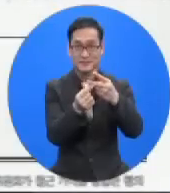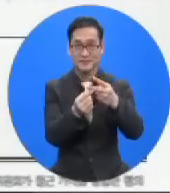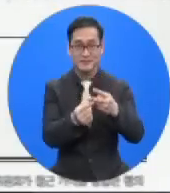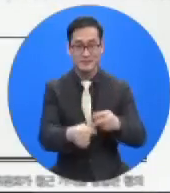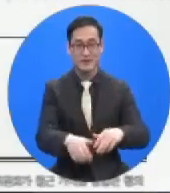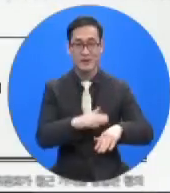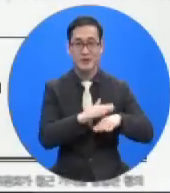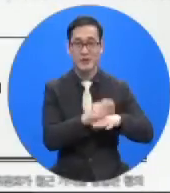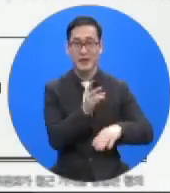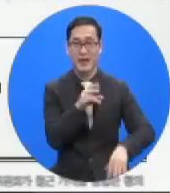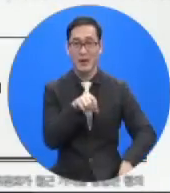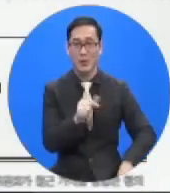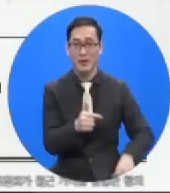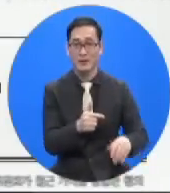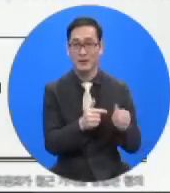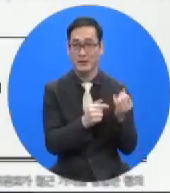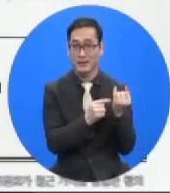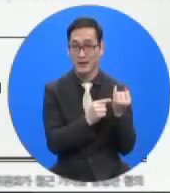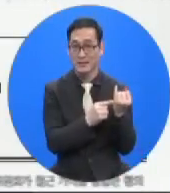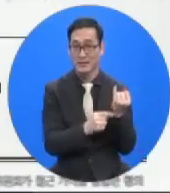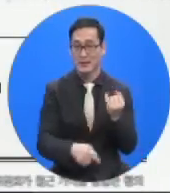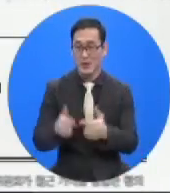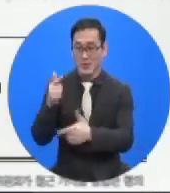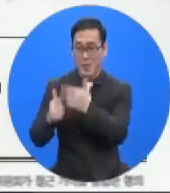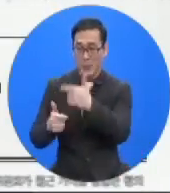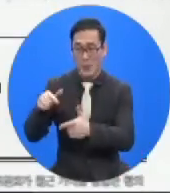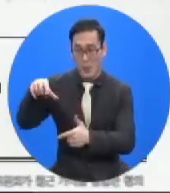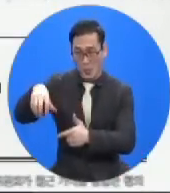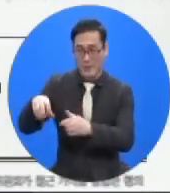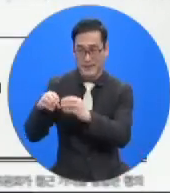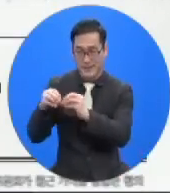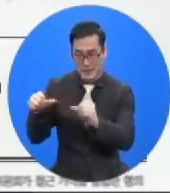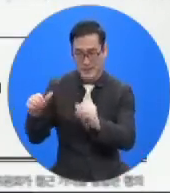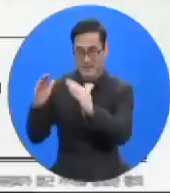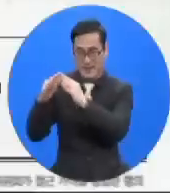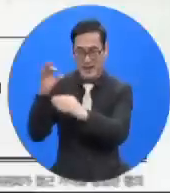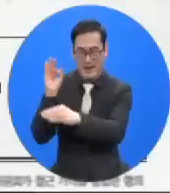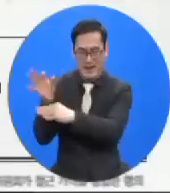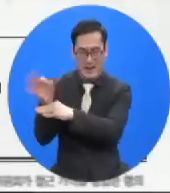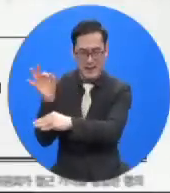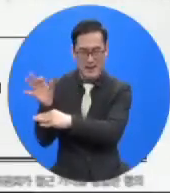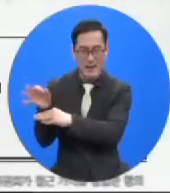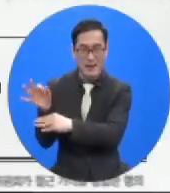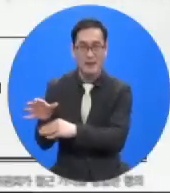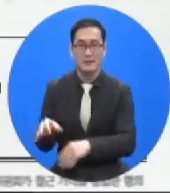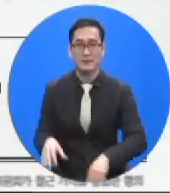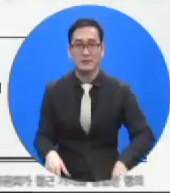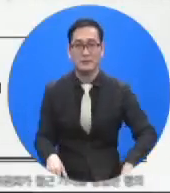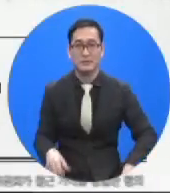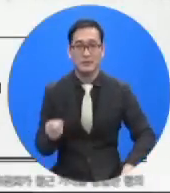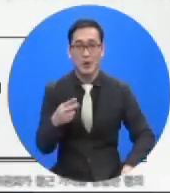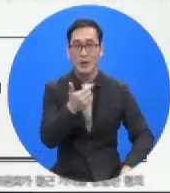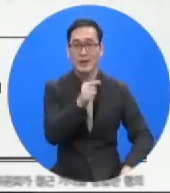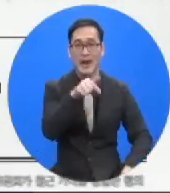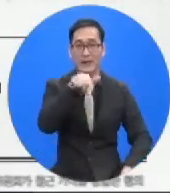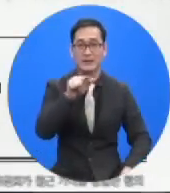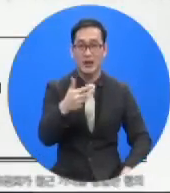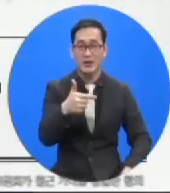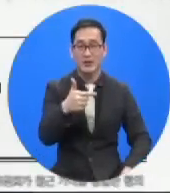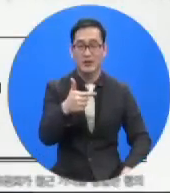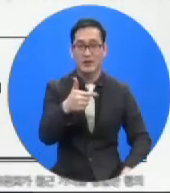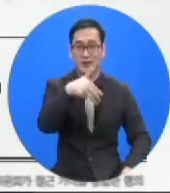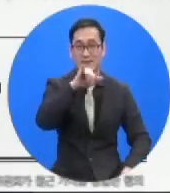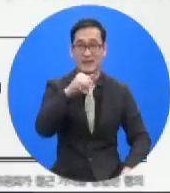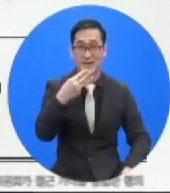손혜원 의원은 그동안 이 목포 건물과 땅을 구매했던 것과 관련해서 나전치기 박물관을 목포로 이전하기